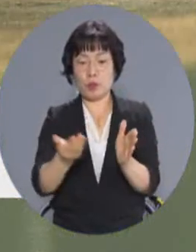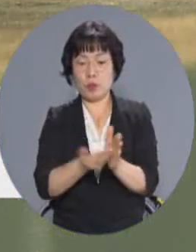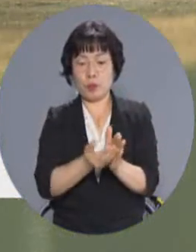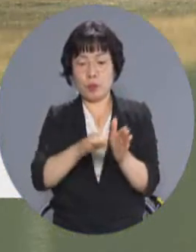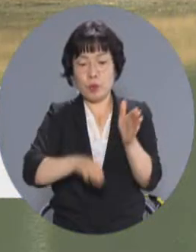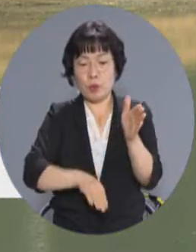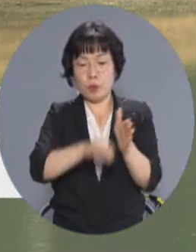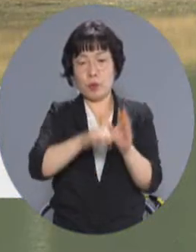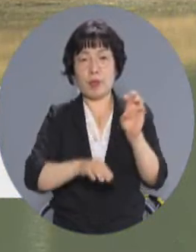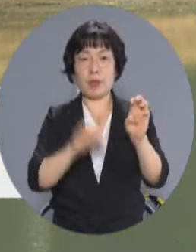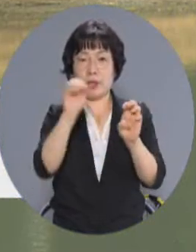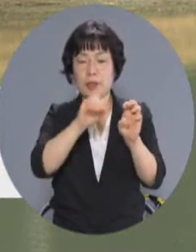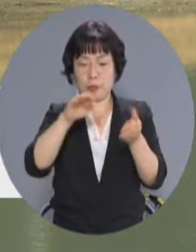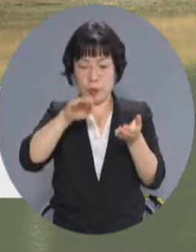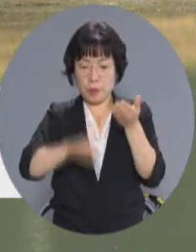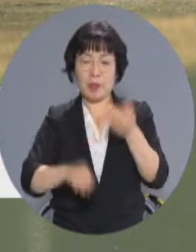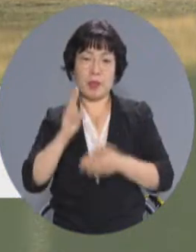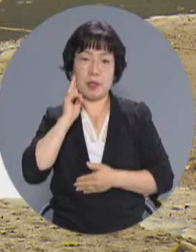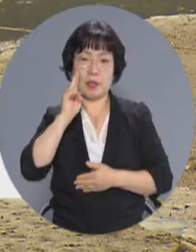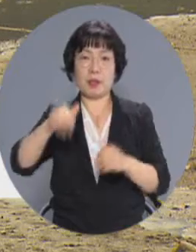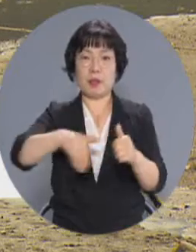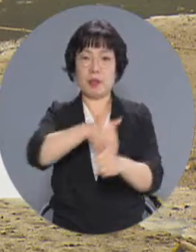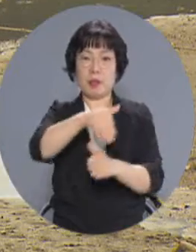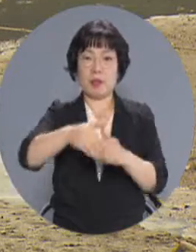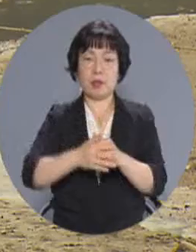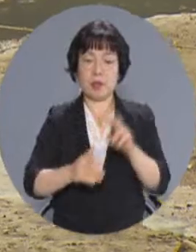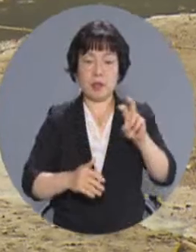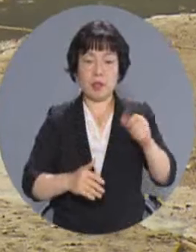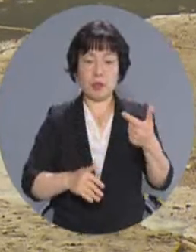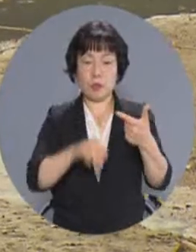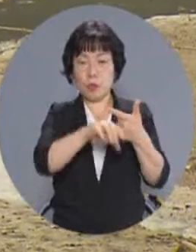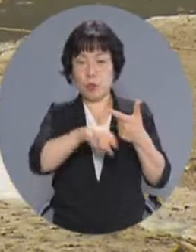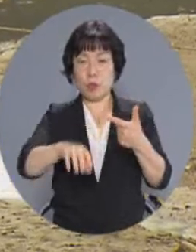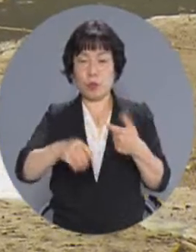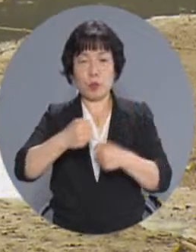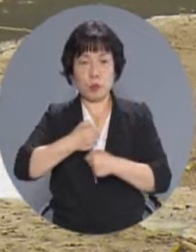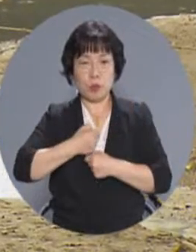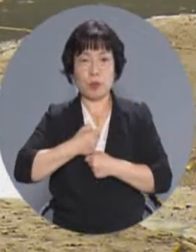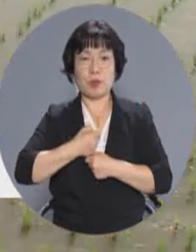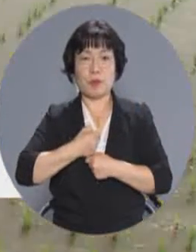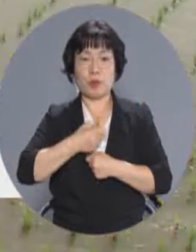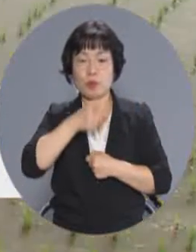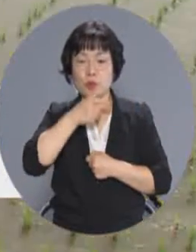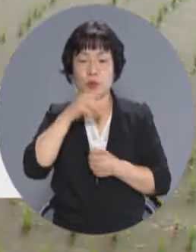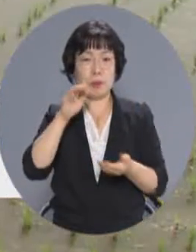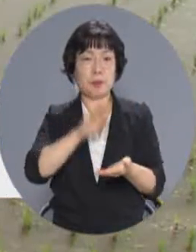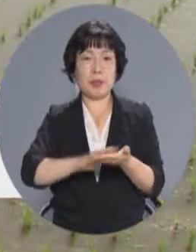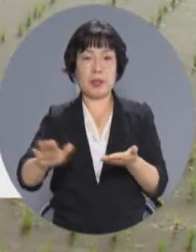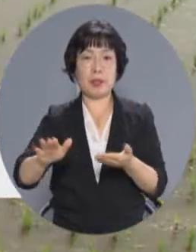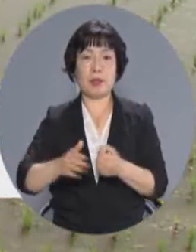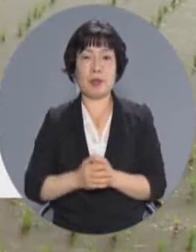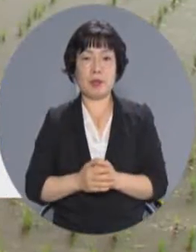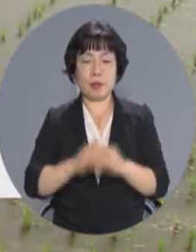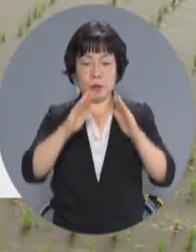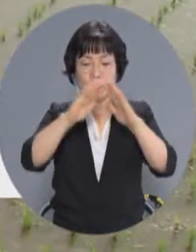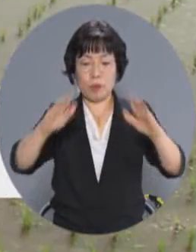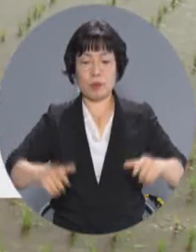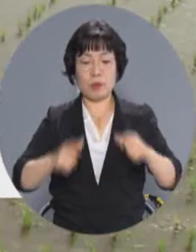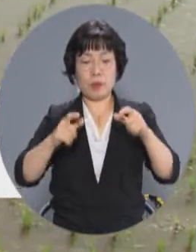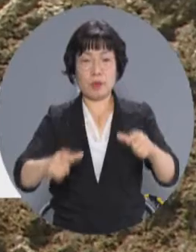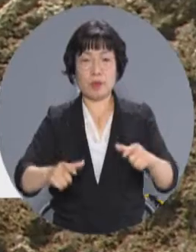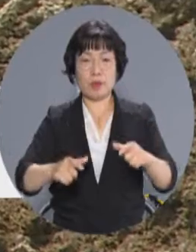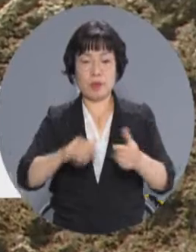40% 미만으로 심각 단계에 놓였고 26곳은 경계 단계입니다. 광주 전남 농업용수